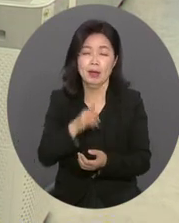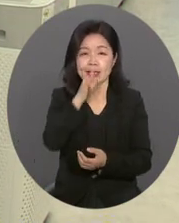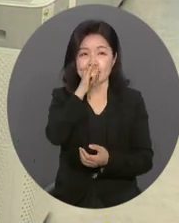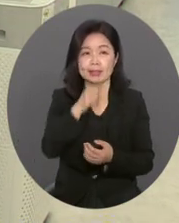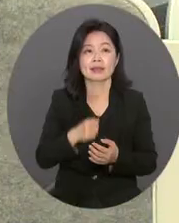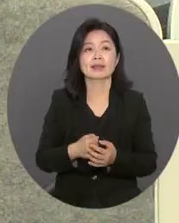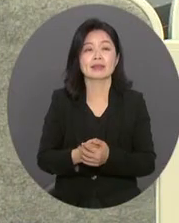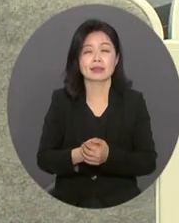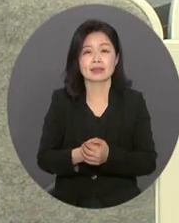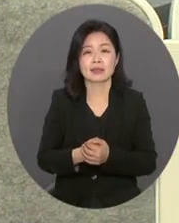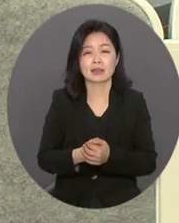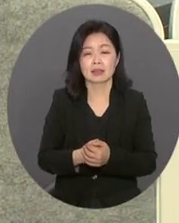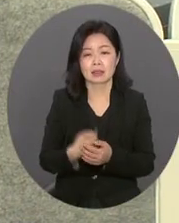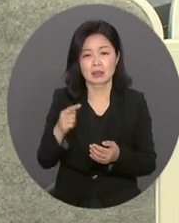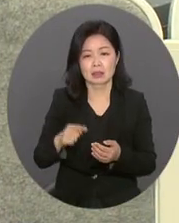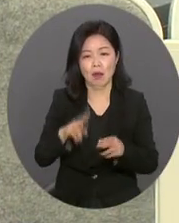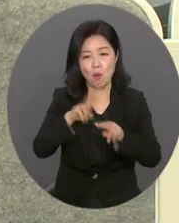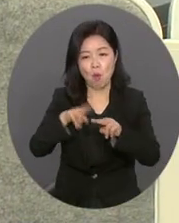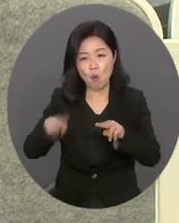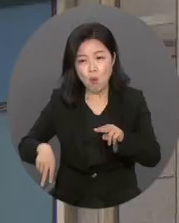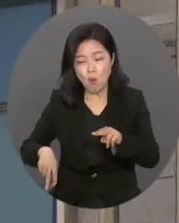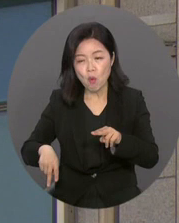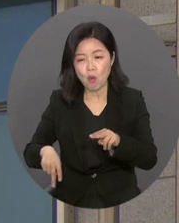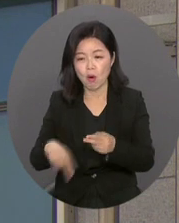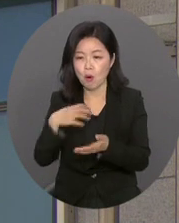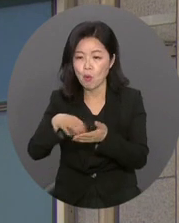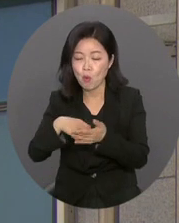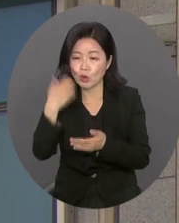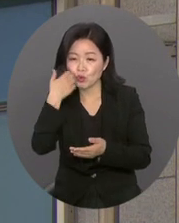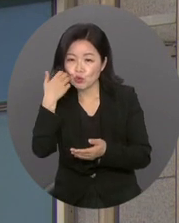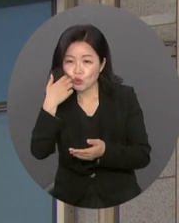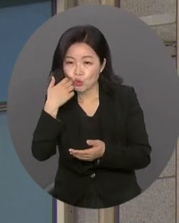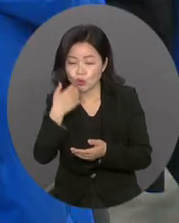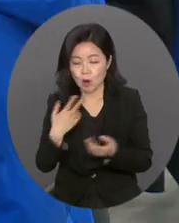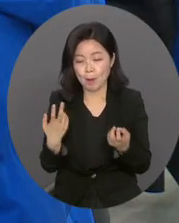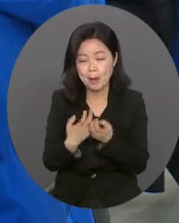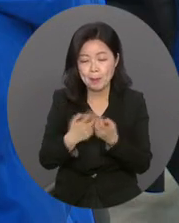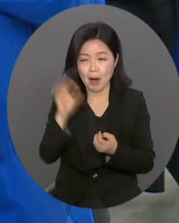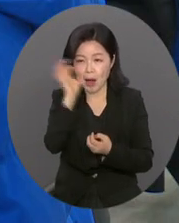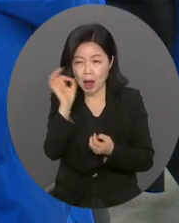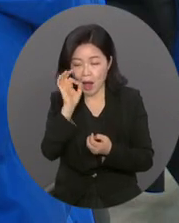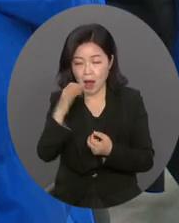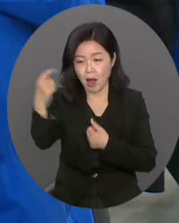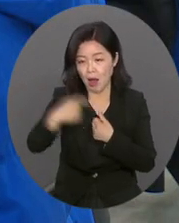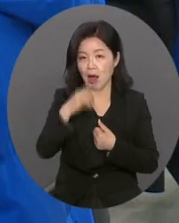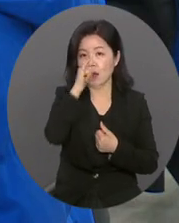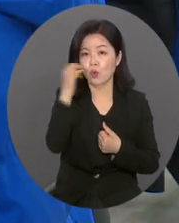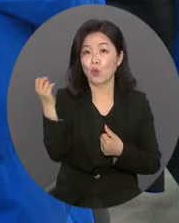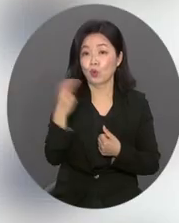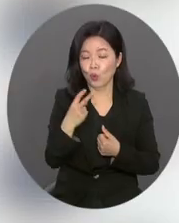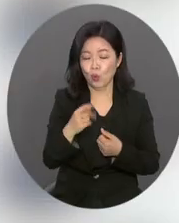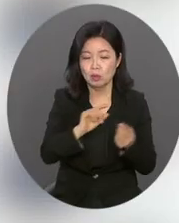시도당 사무실에는 이탈표를 조사하고 대책을 강구하라는 당원들의 민원이 빗발쳤고 권리당원 게시판과